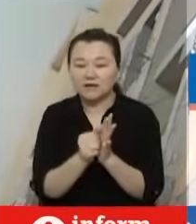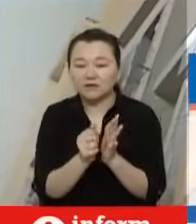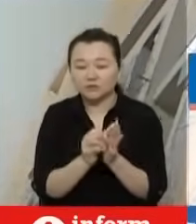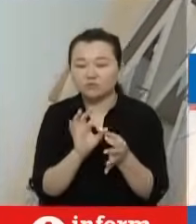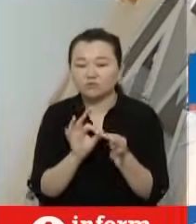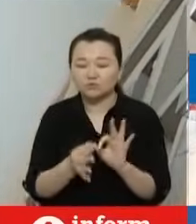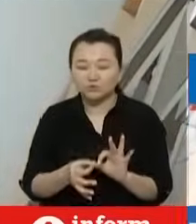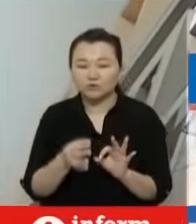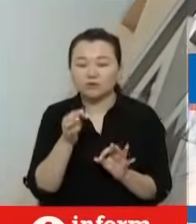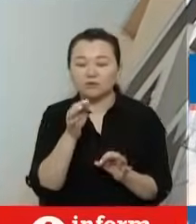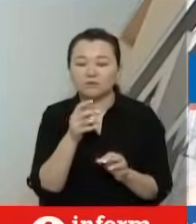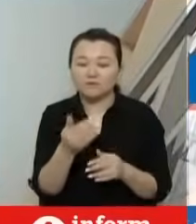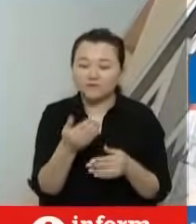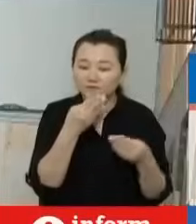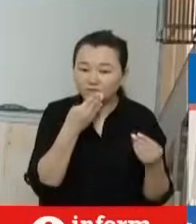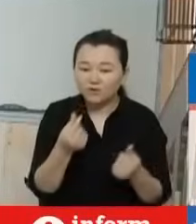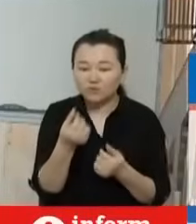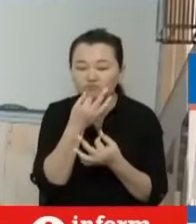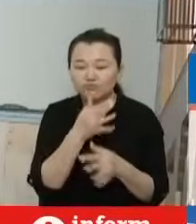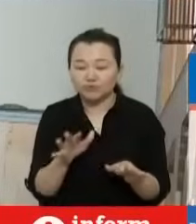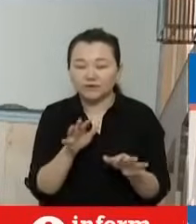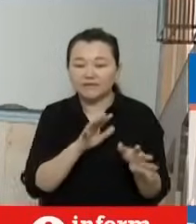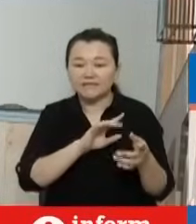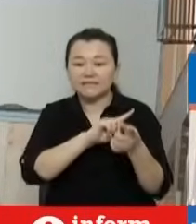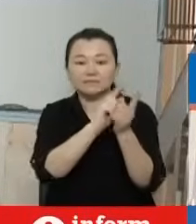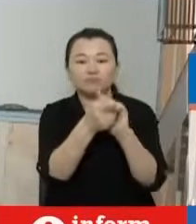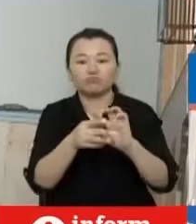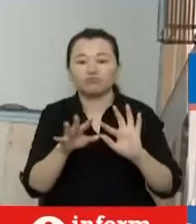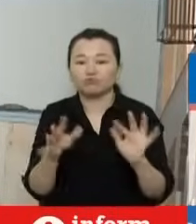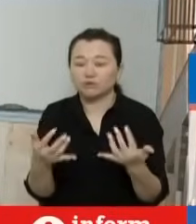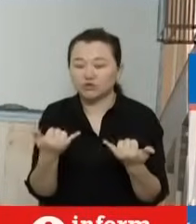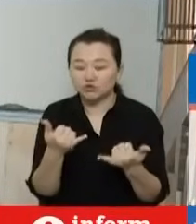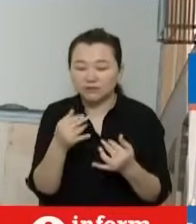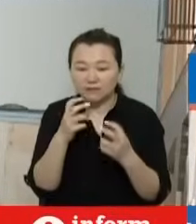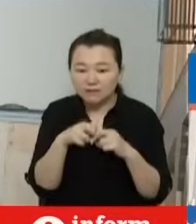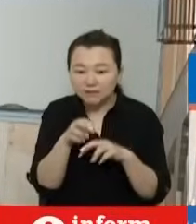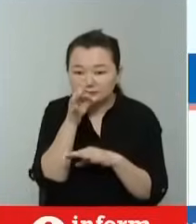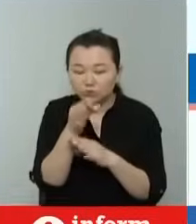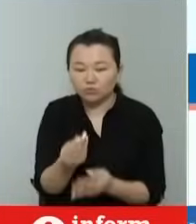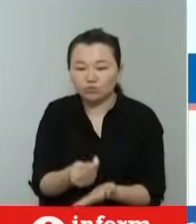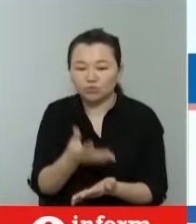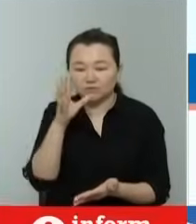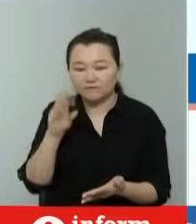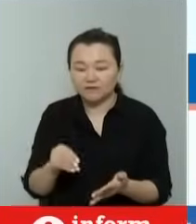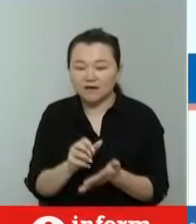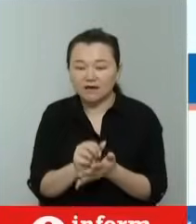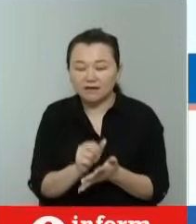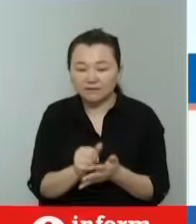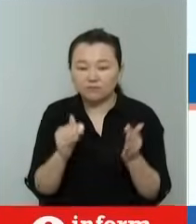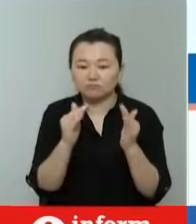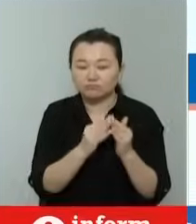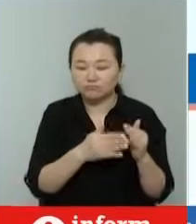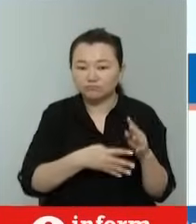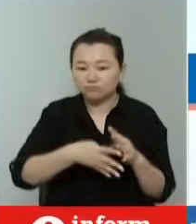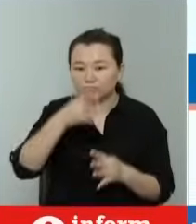говорят эксперты. На нее могут повлиять любые внешние изменения. Сейчас, по данным аналитиков, дороже всего аренда благоустроенного жилья в